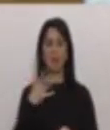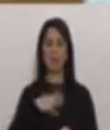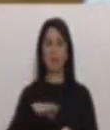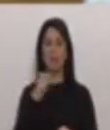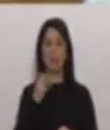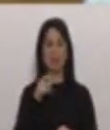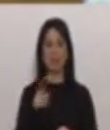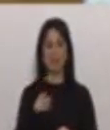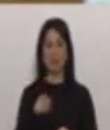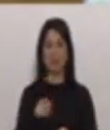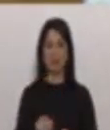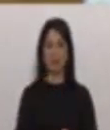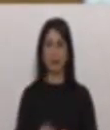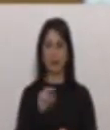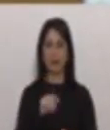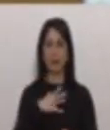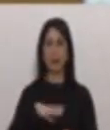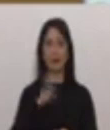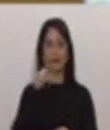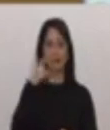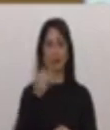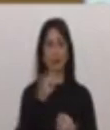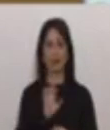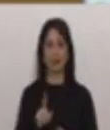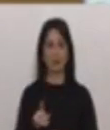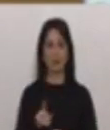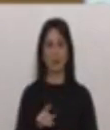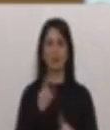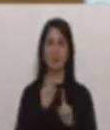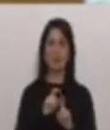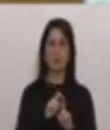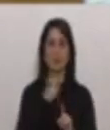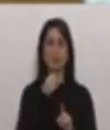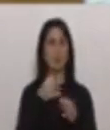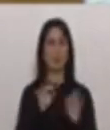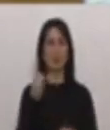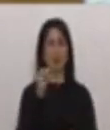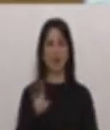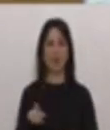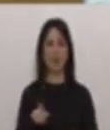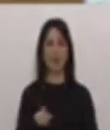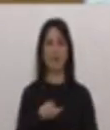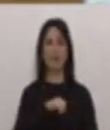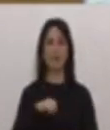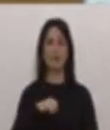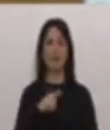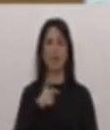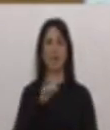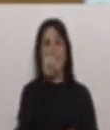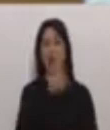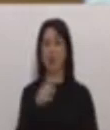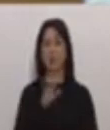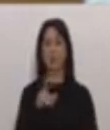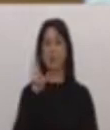ინტერესი და ქვეყნის მომავალი ანაკლებთ, არც სიტყვის და არც მედიის თავისუფლება და არც თვითონ ნიკა გვარამია.